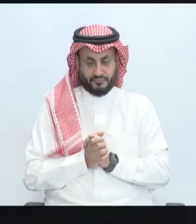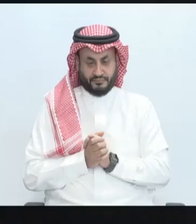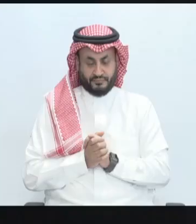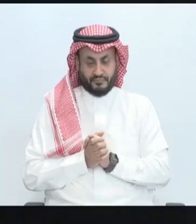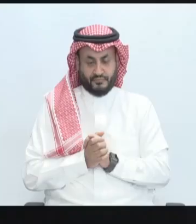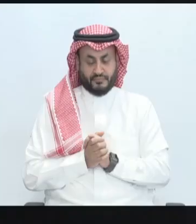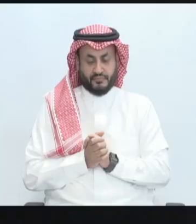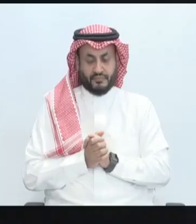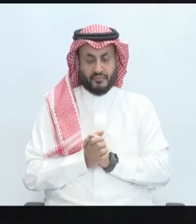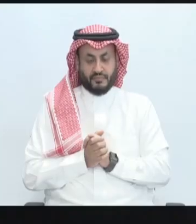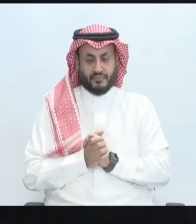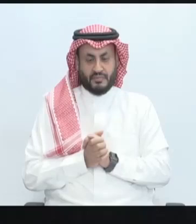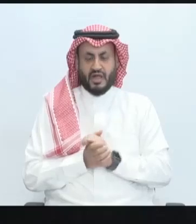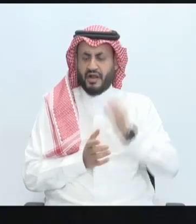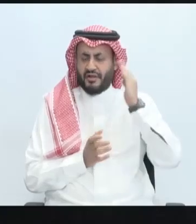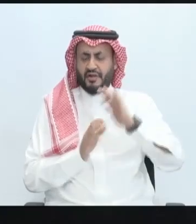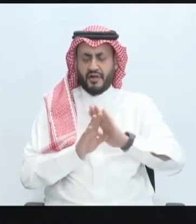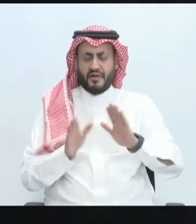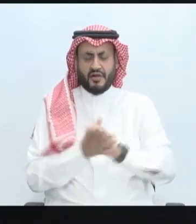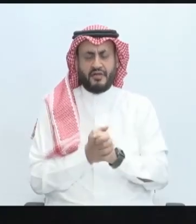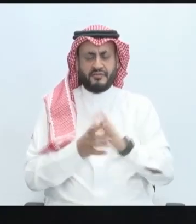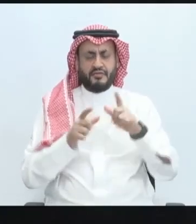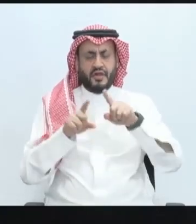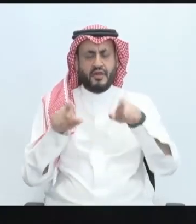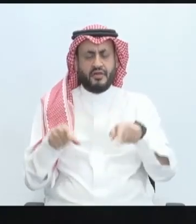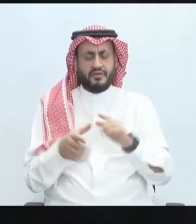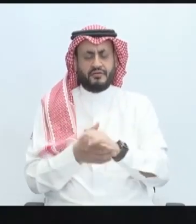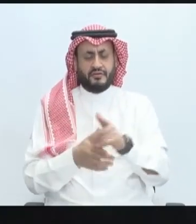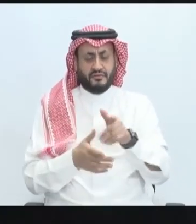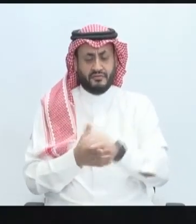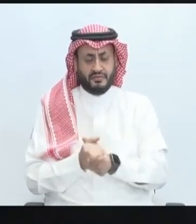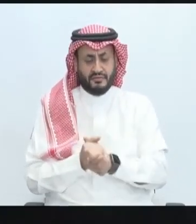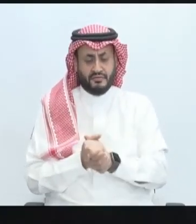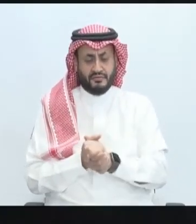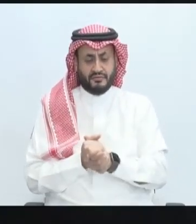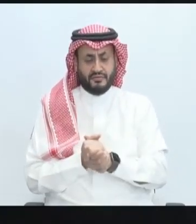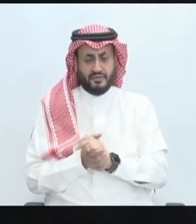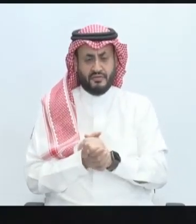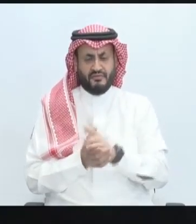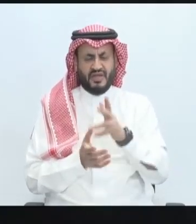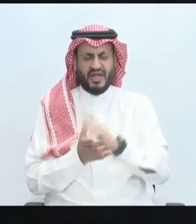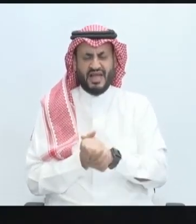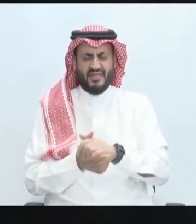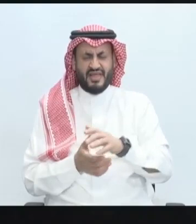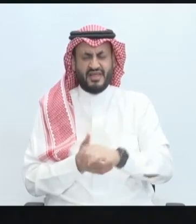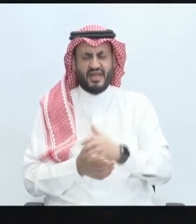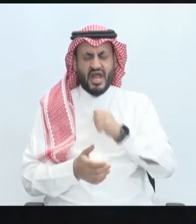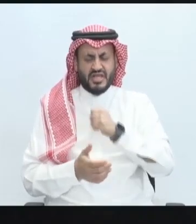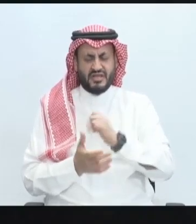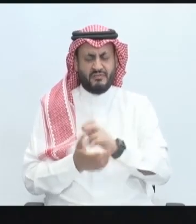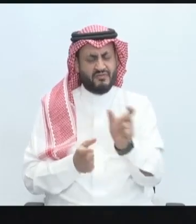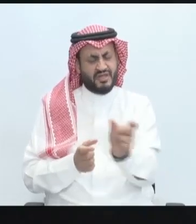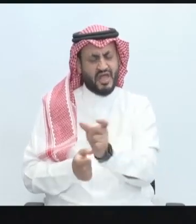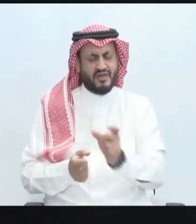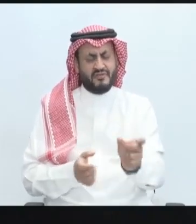عظيم بعد ان استمعنا الى الايات هناك منكم من قد استشكل او